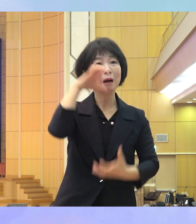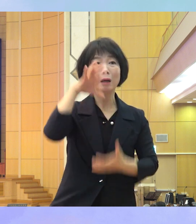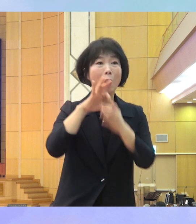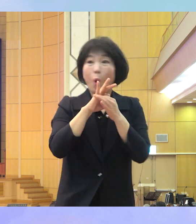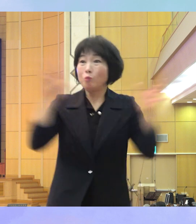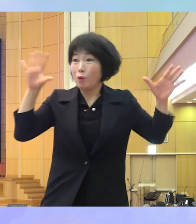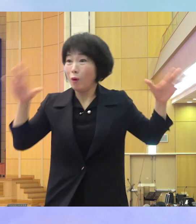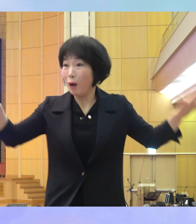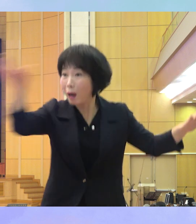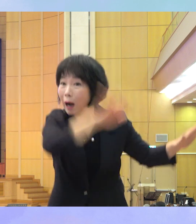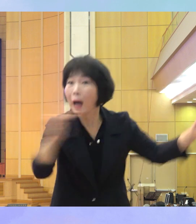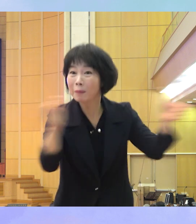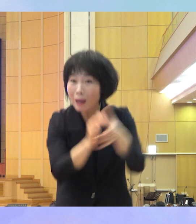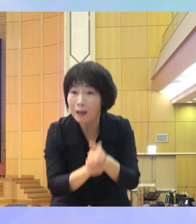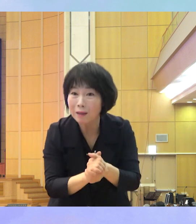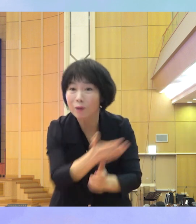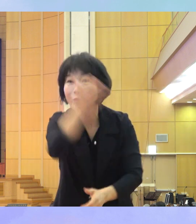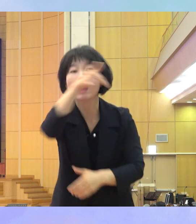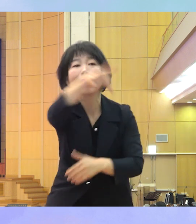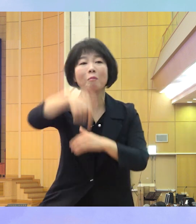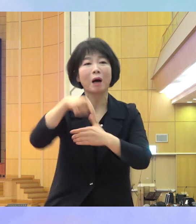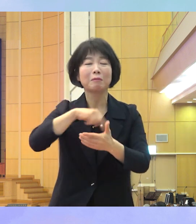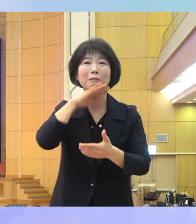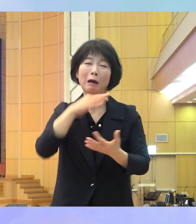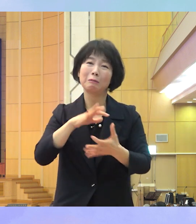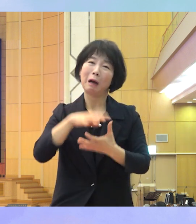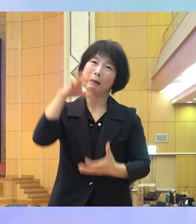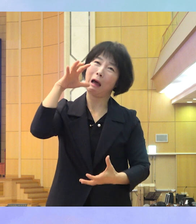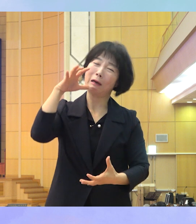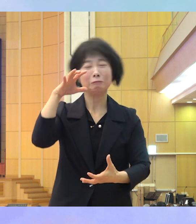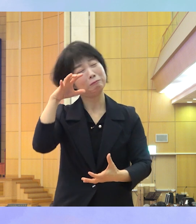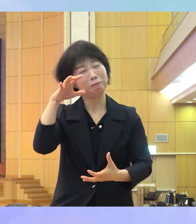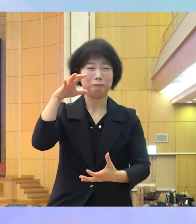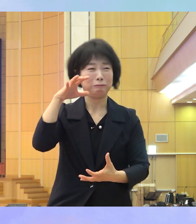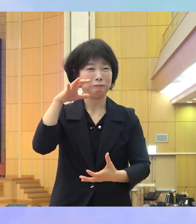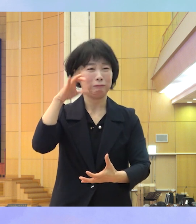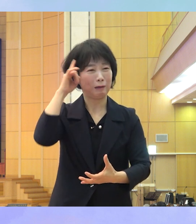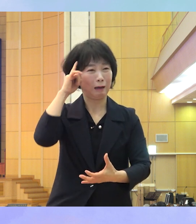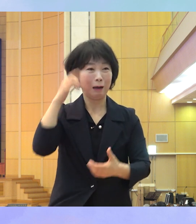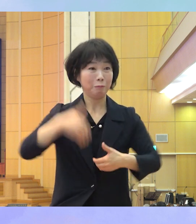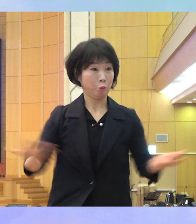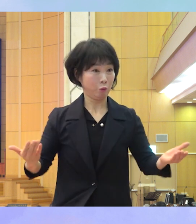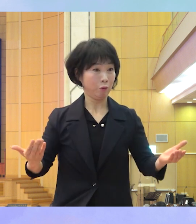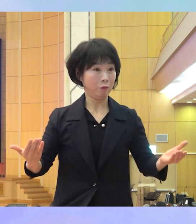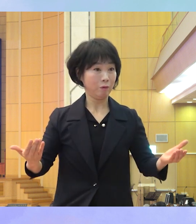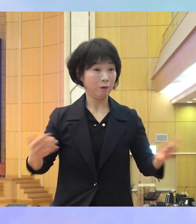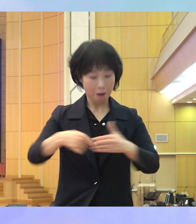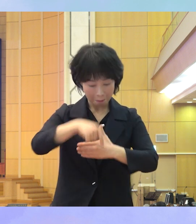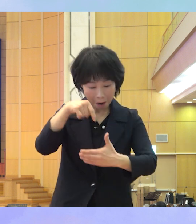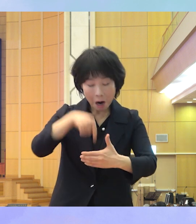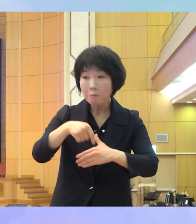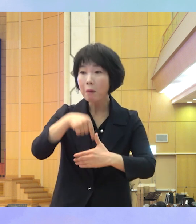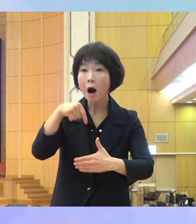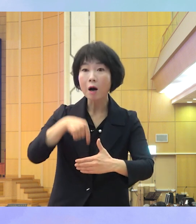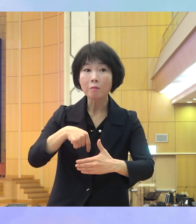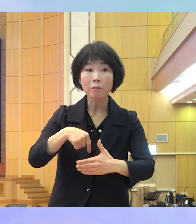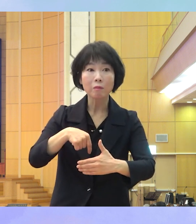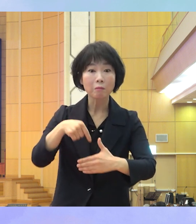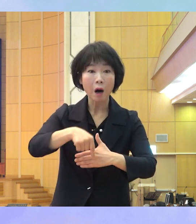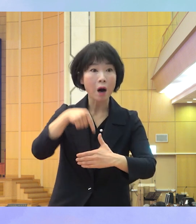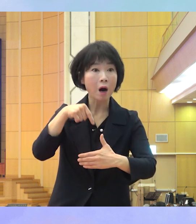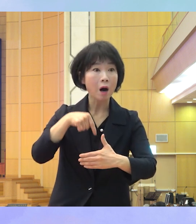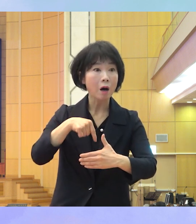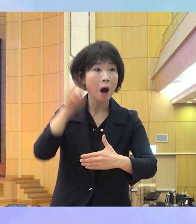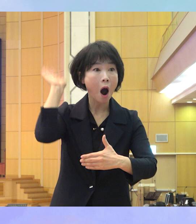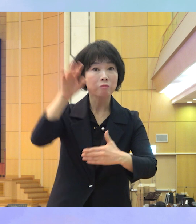마음속에는 내 마음이 아니고 내 생각이 아니라 하나님이 주시는 생각과 하나님이 주시는 마음은 아니라는 거예요. 아니라는 거예요. 이제